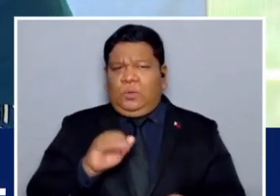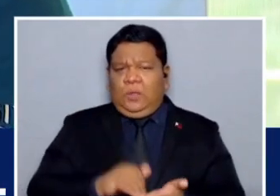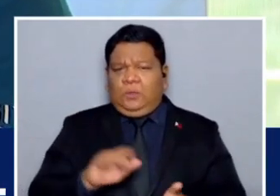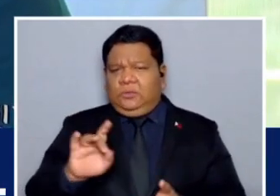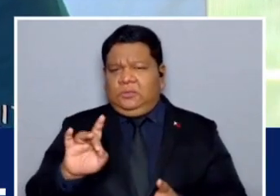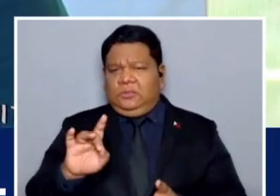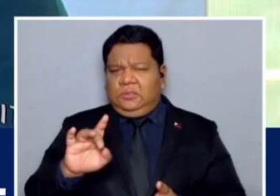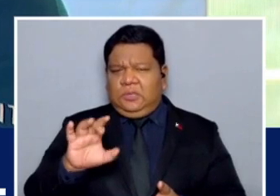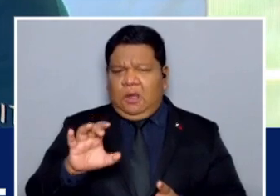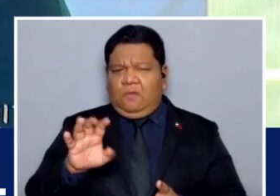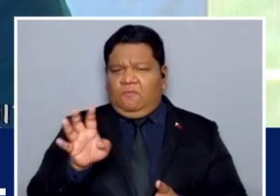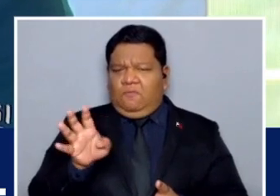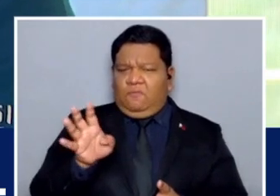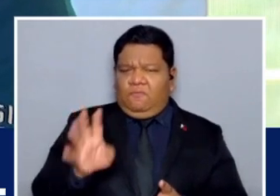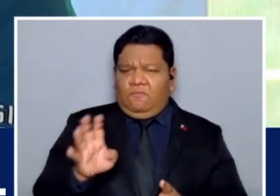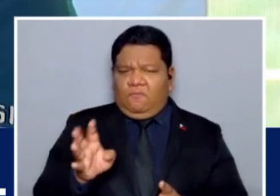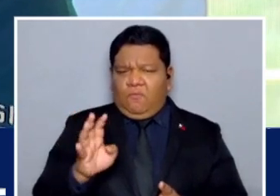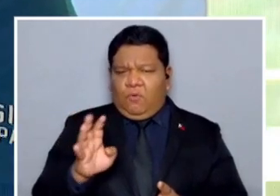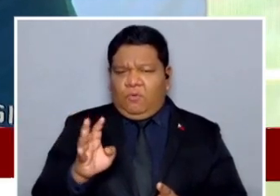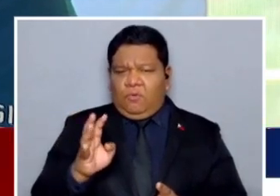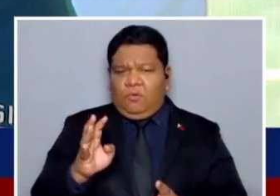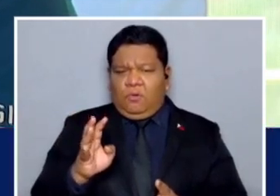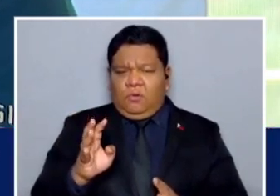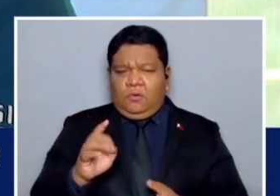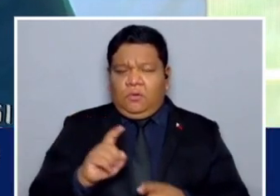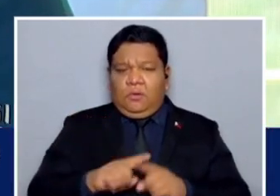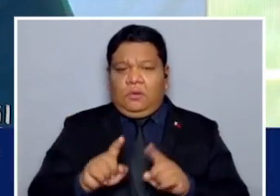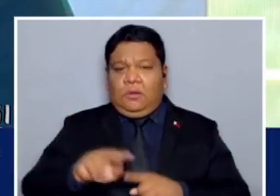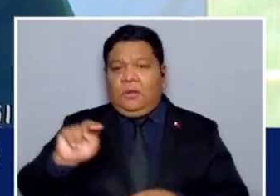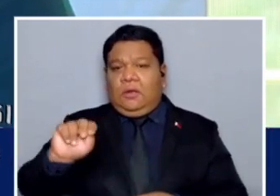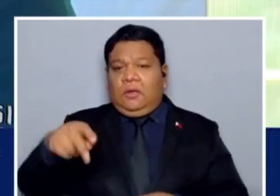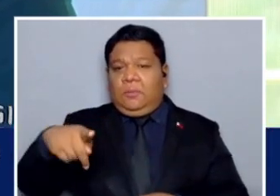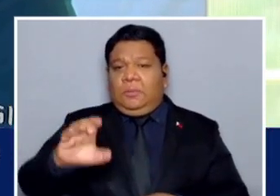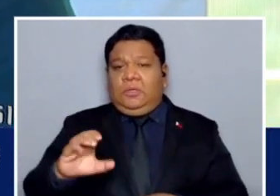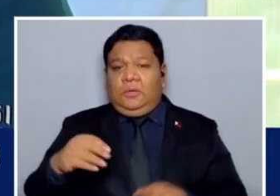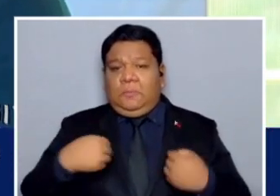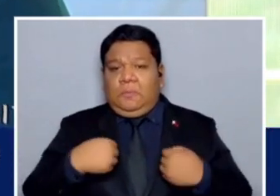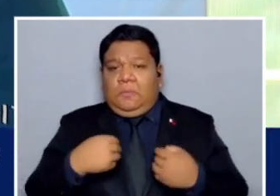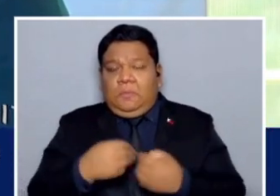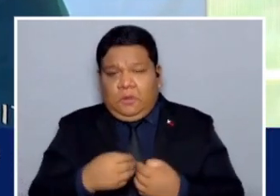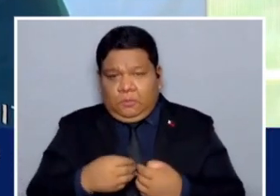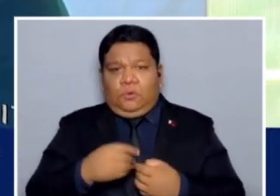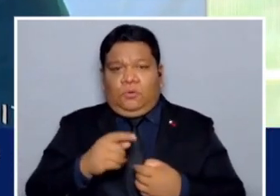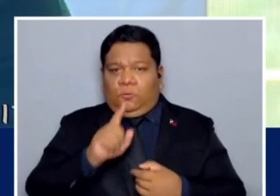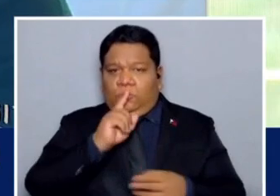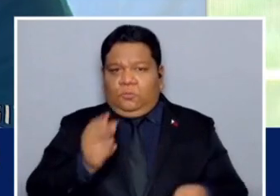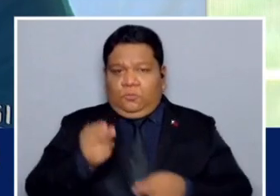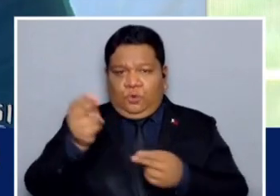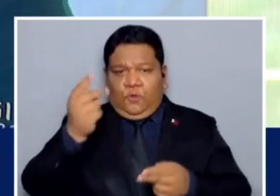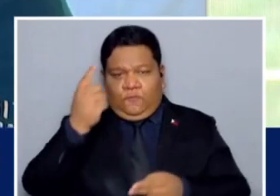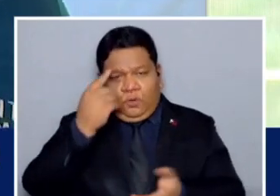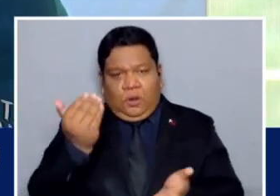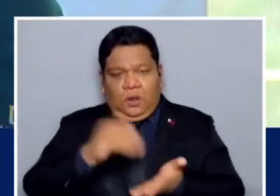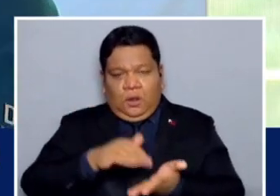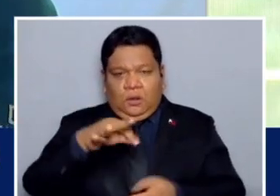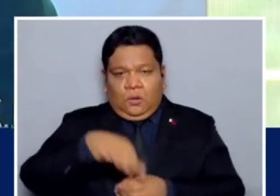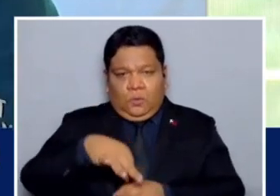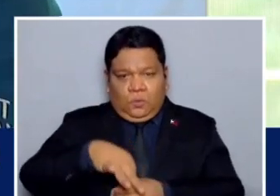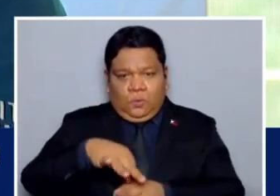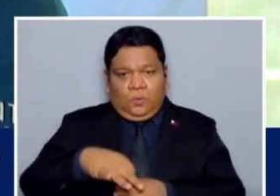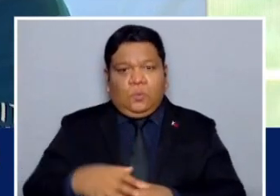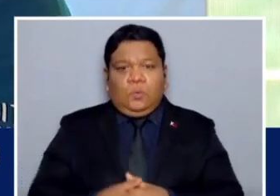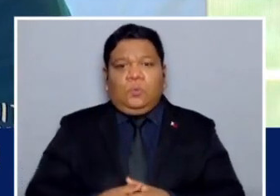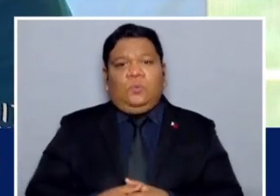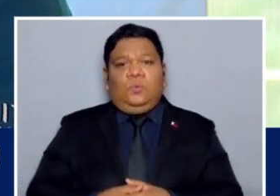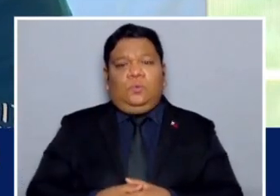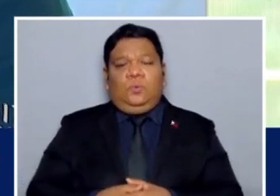1,840 NPC members running for re-election. You know, so ang dami kong dapat